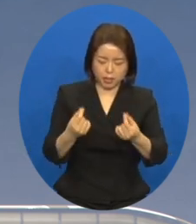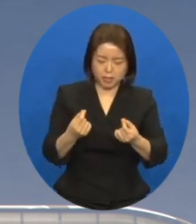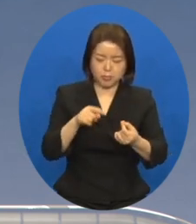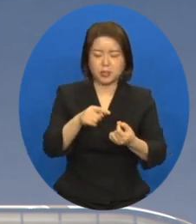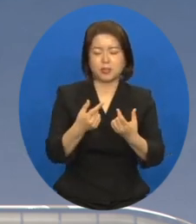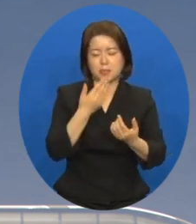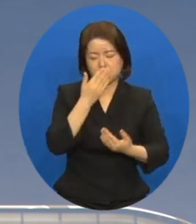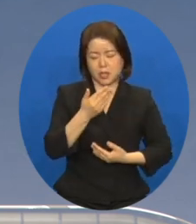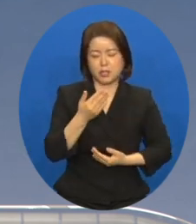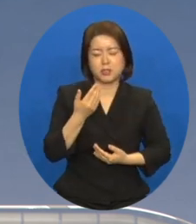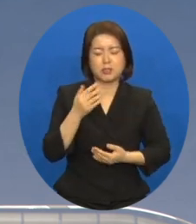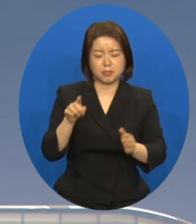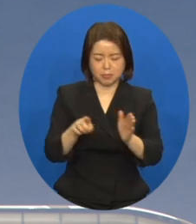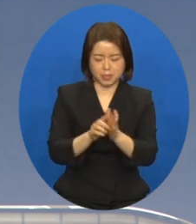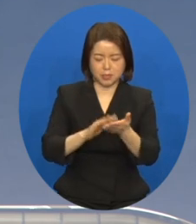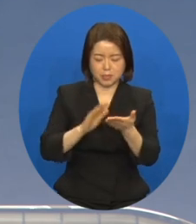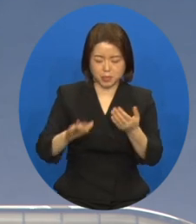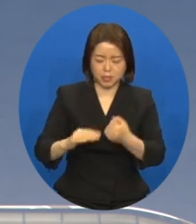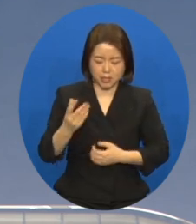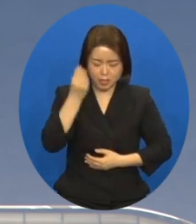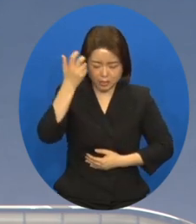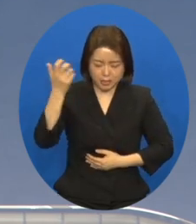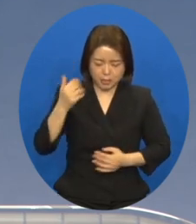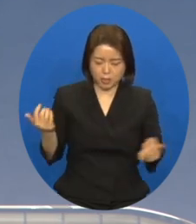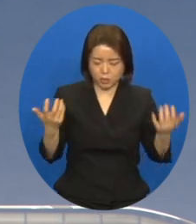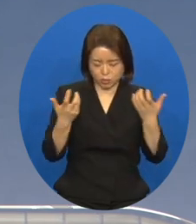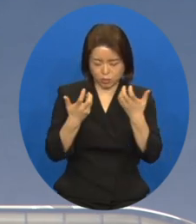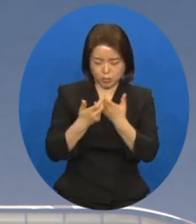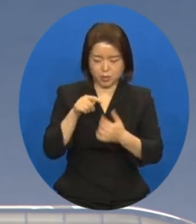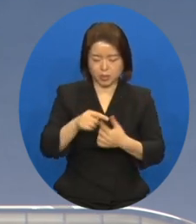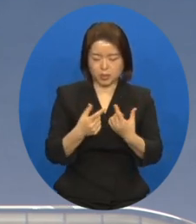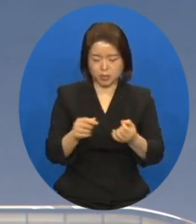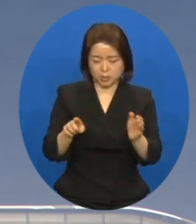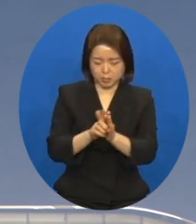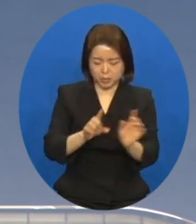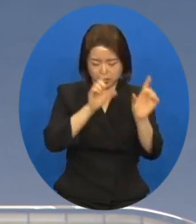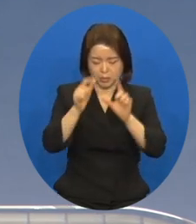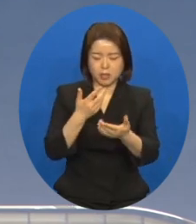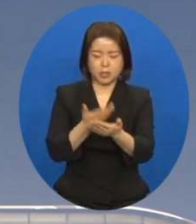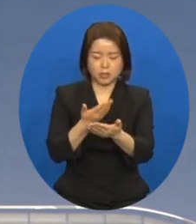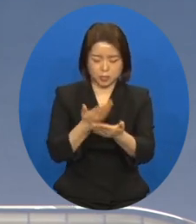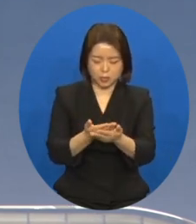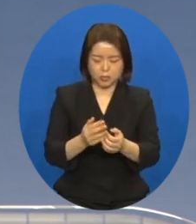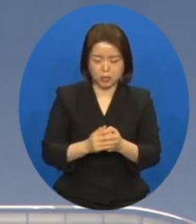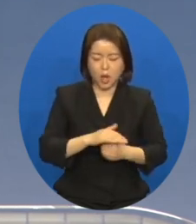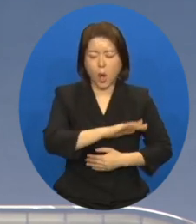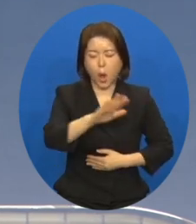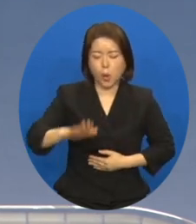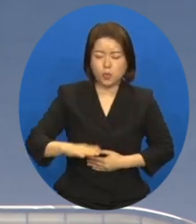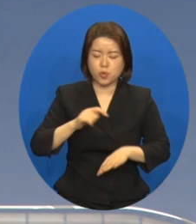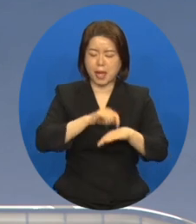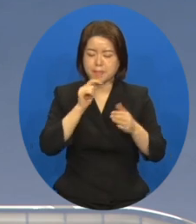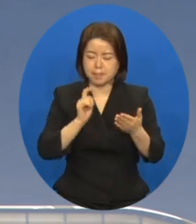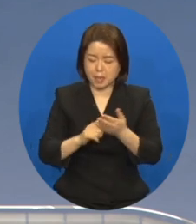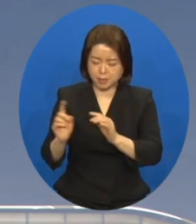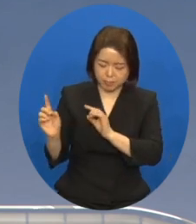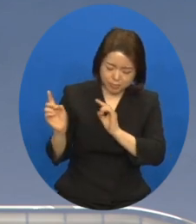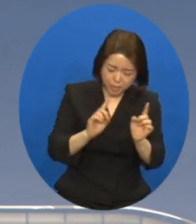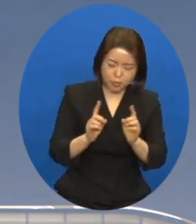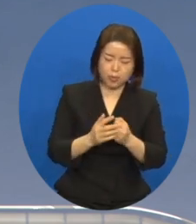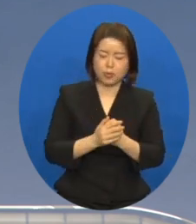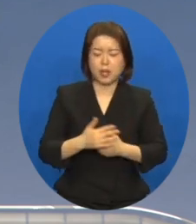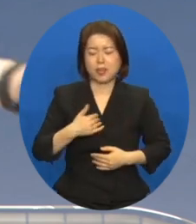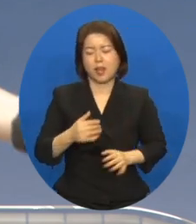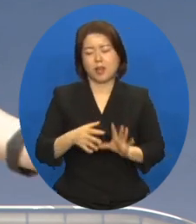줄 믿습니다. 성령의 충만함으로 그렇게 신앙생활 하게 해주셔서 하나님, 저희의 심령이 살고